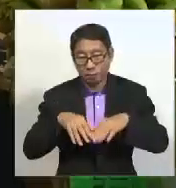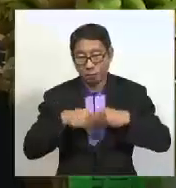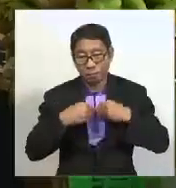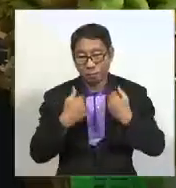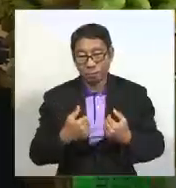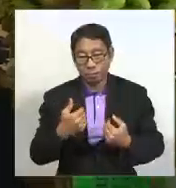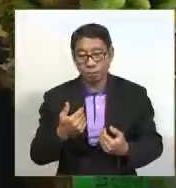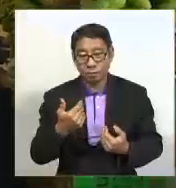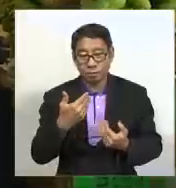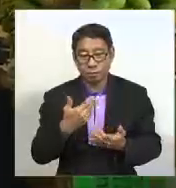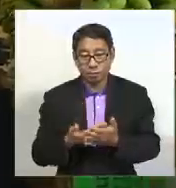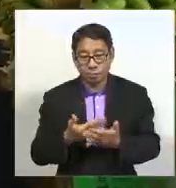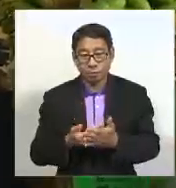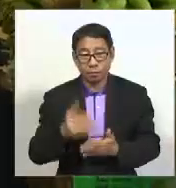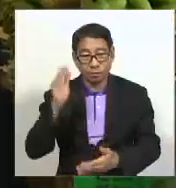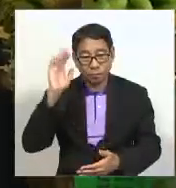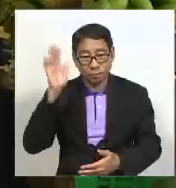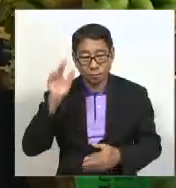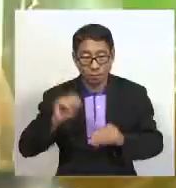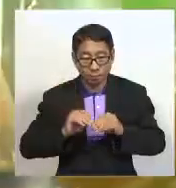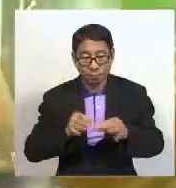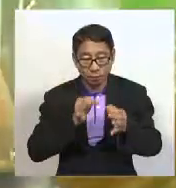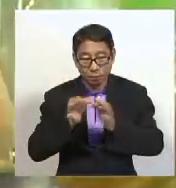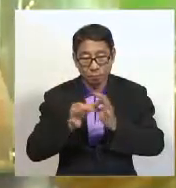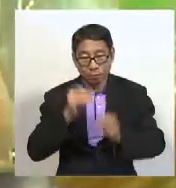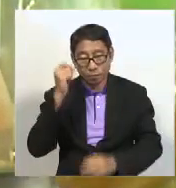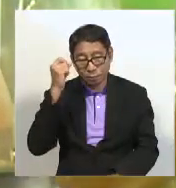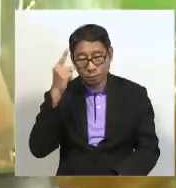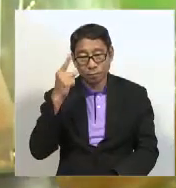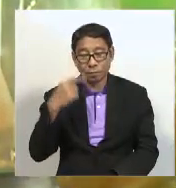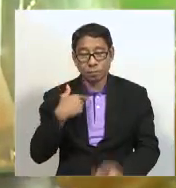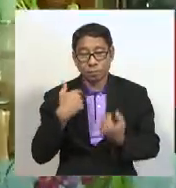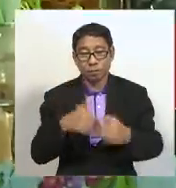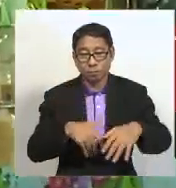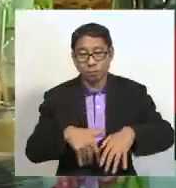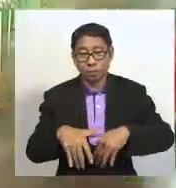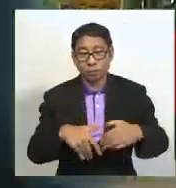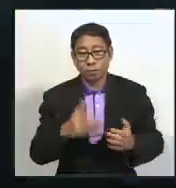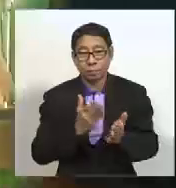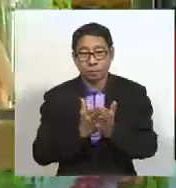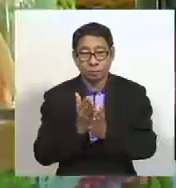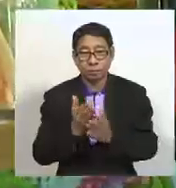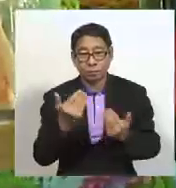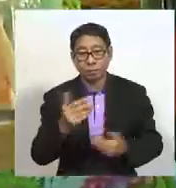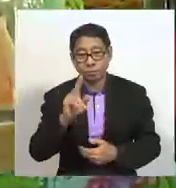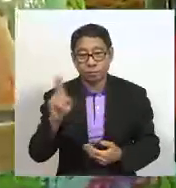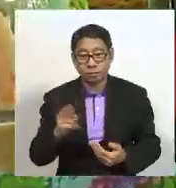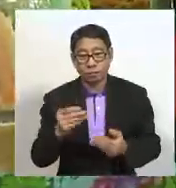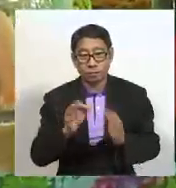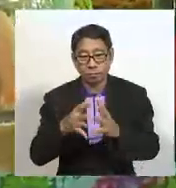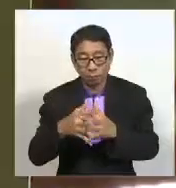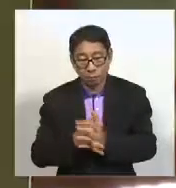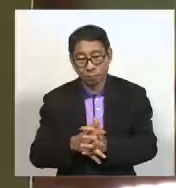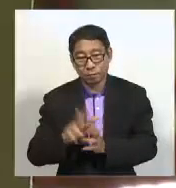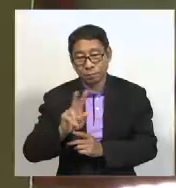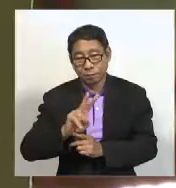ทีมหมอคลังลงไปประชาสัมพันธ์แล้วก็ชี้แจงทำความเข้าใจ ค่ะส่วนประชาชนที่ได้รับสิทธิ์ชิมช็อปใช้ในเฟสที่2ในน